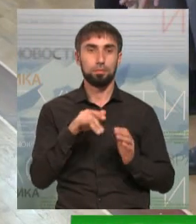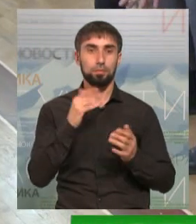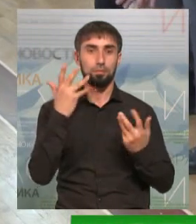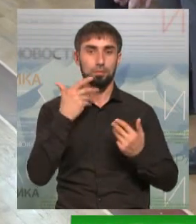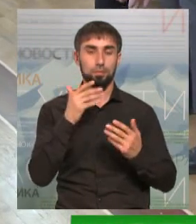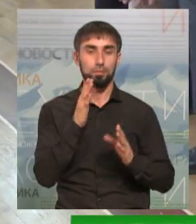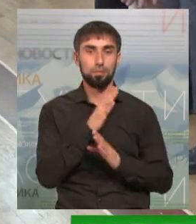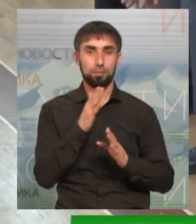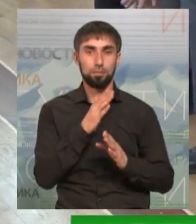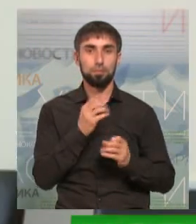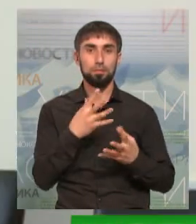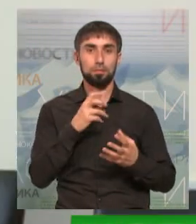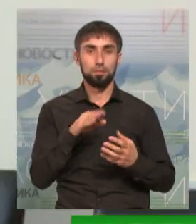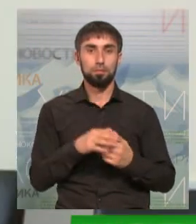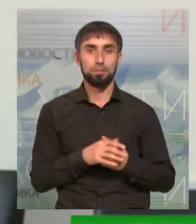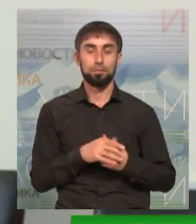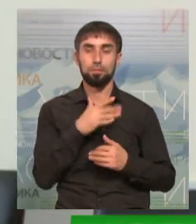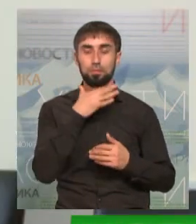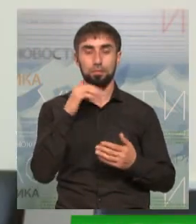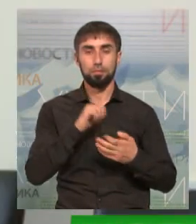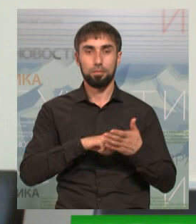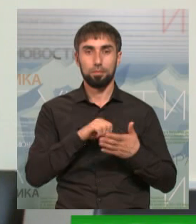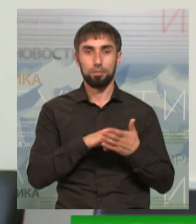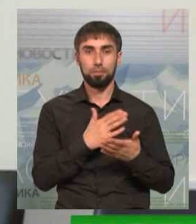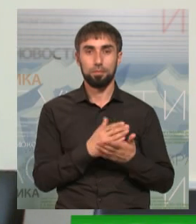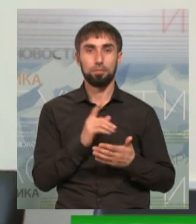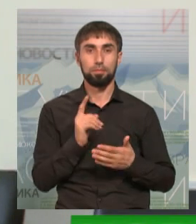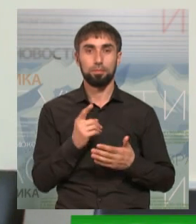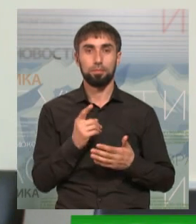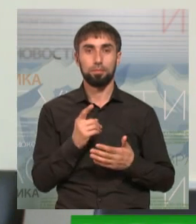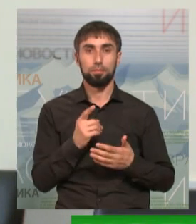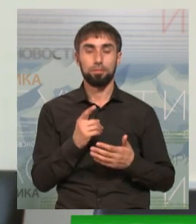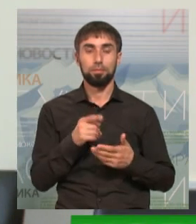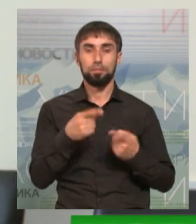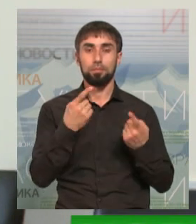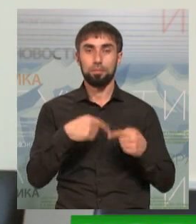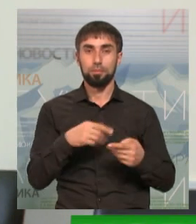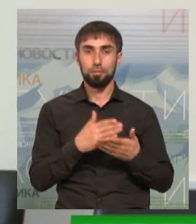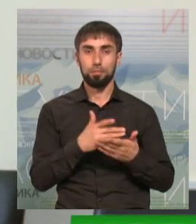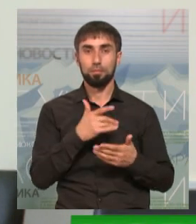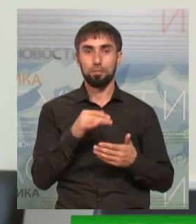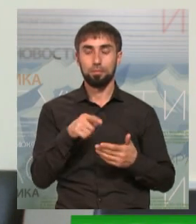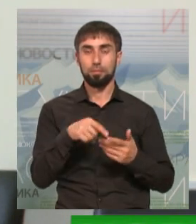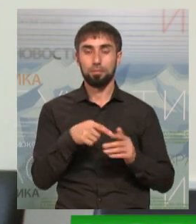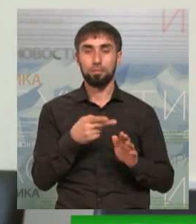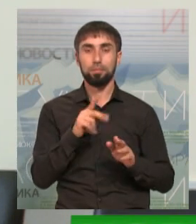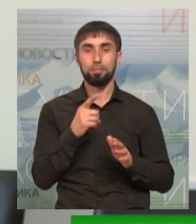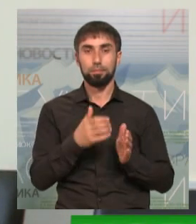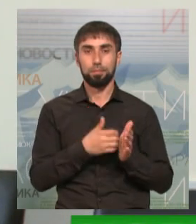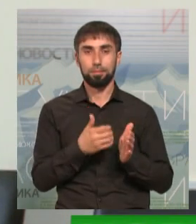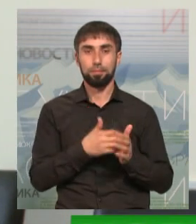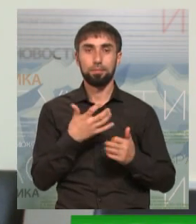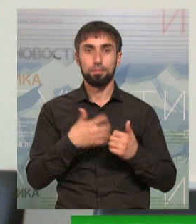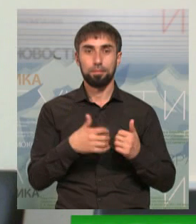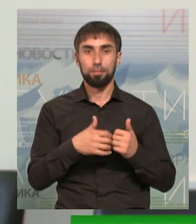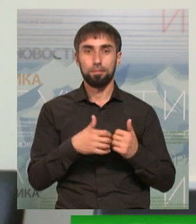последних нескольких лет. Много причин. Почему убыточные? Потому что не хватает